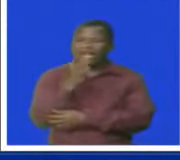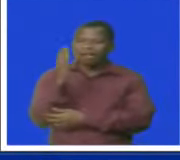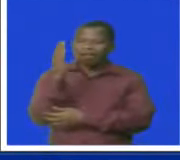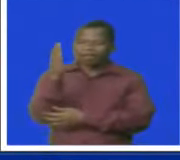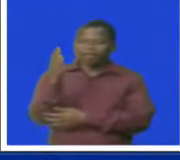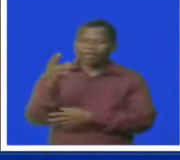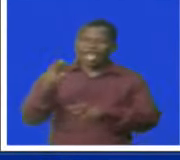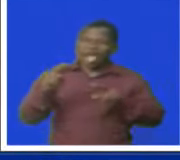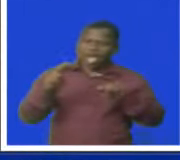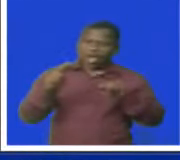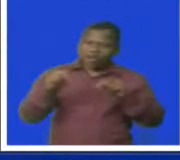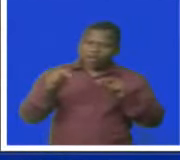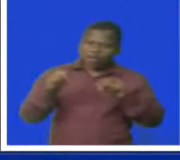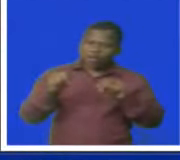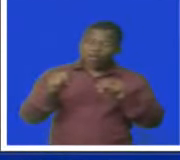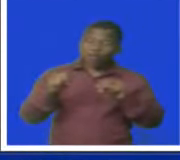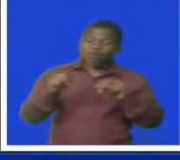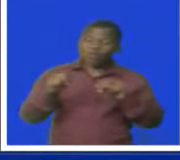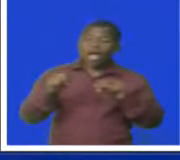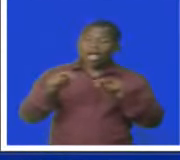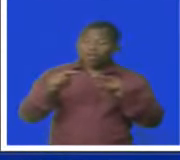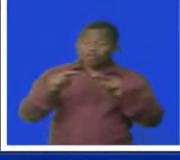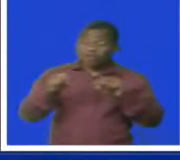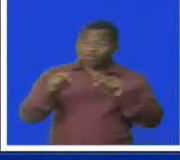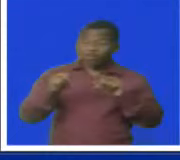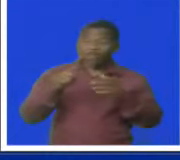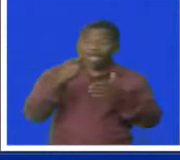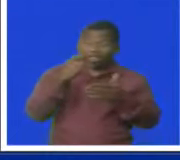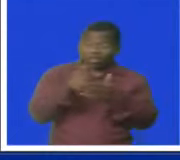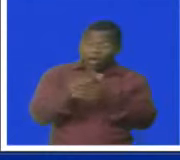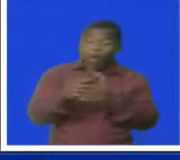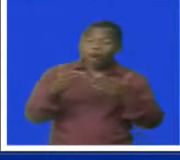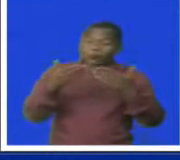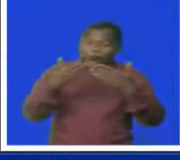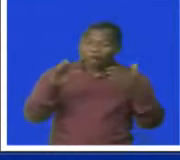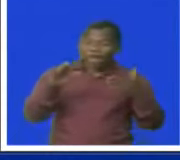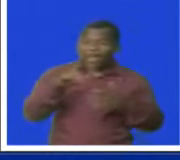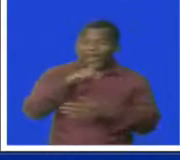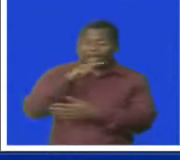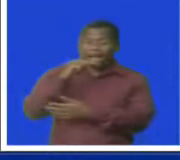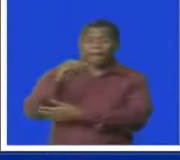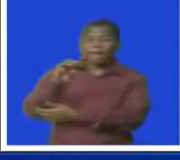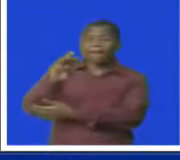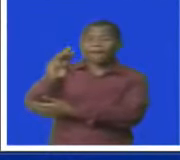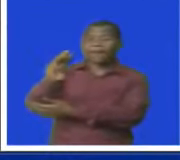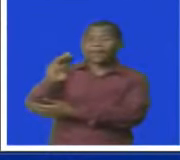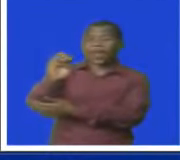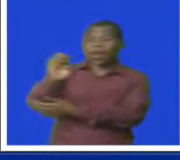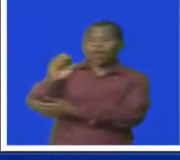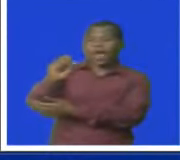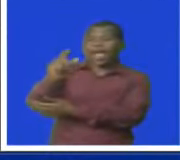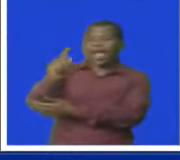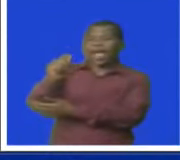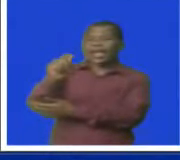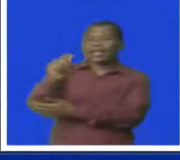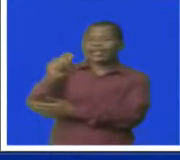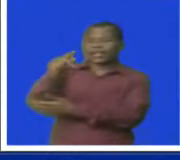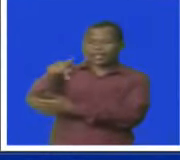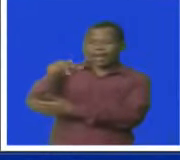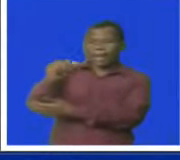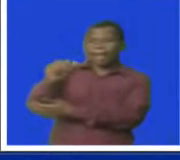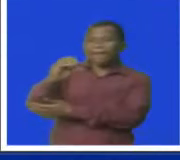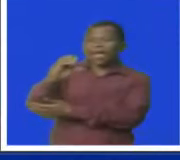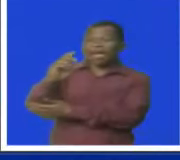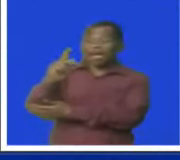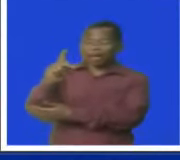sivulwe ngalokusemthethweni kanti ukuvulwa kwaso kuletha emathuba emsebenzi kubantu baseMalkins. Lesa bacashiwe kule sitolo